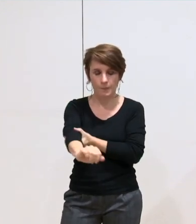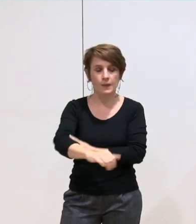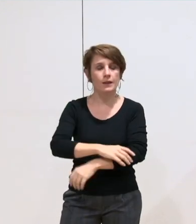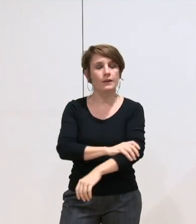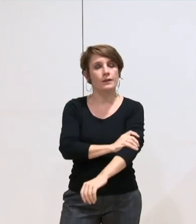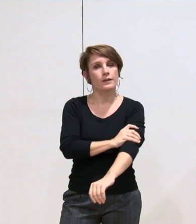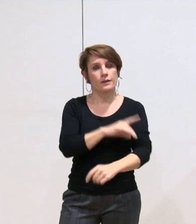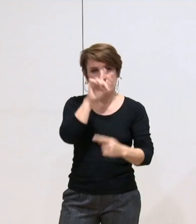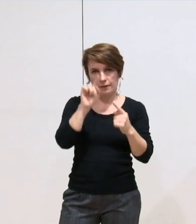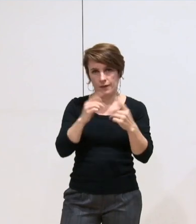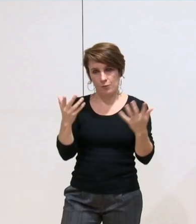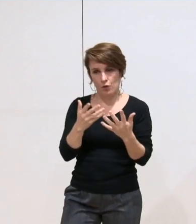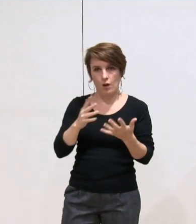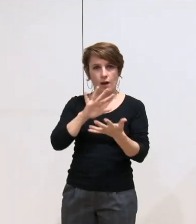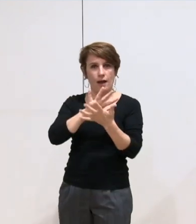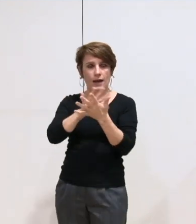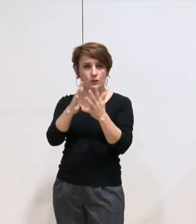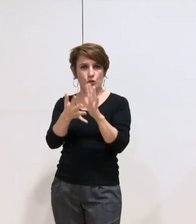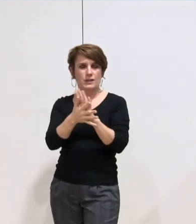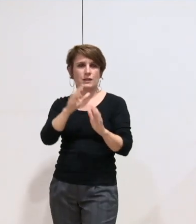l'adhésion à l'association April.